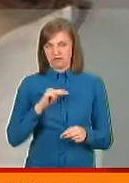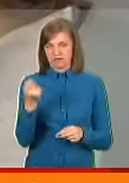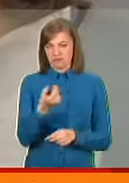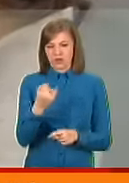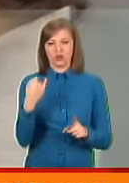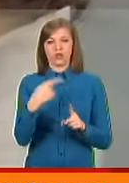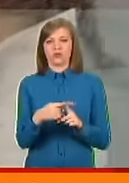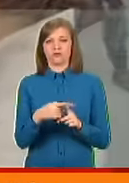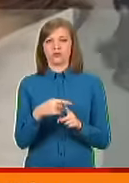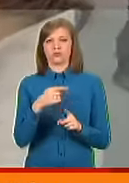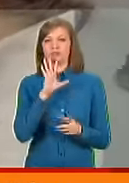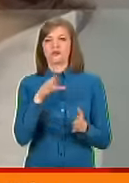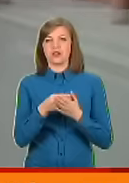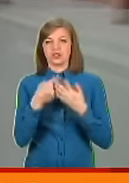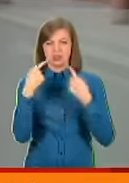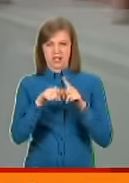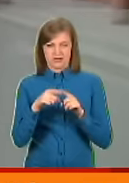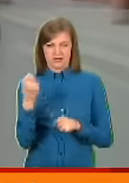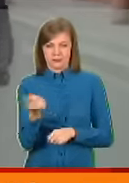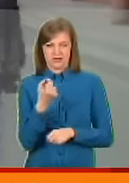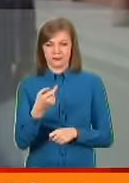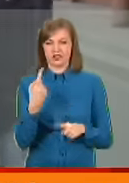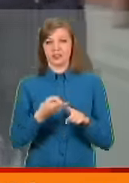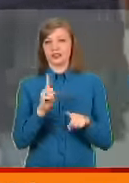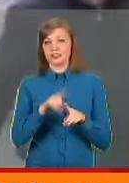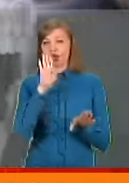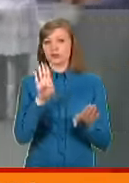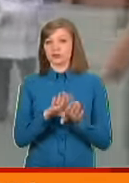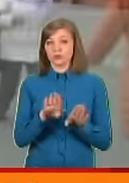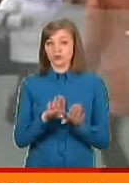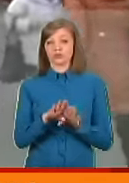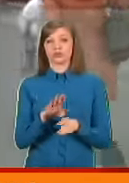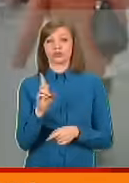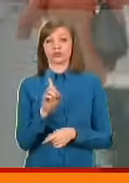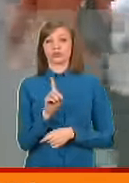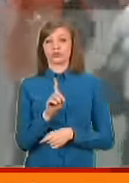та небагато власної будівельної техніки. Це схоже на те, що